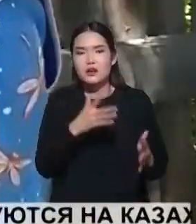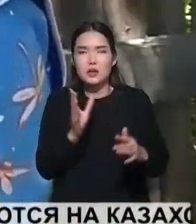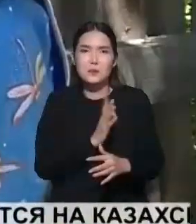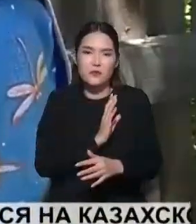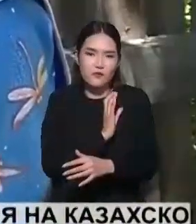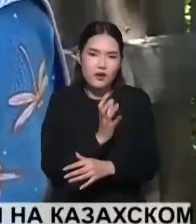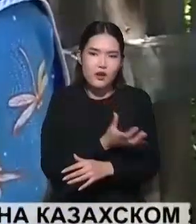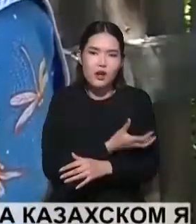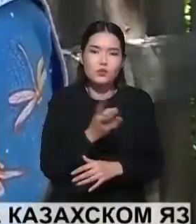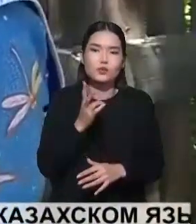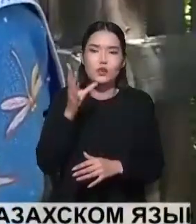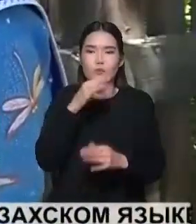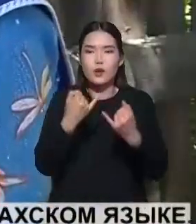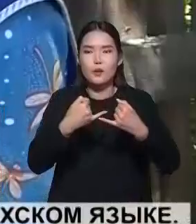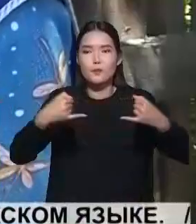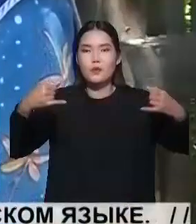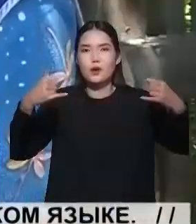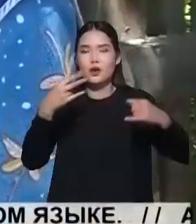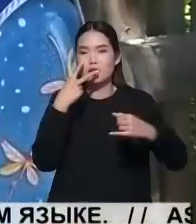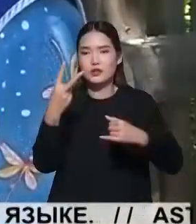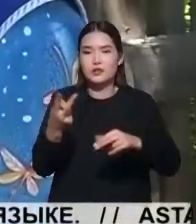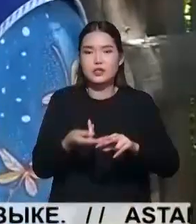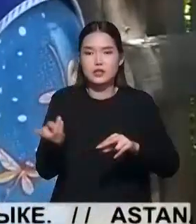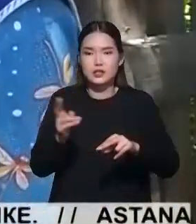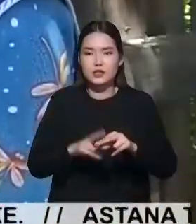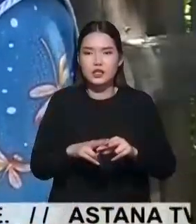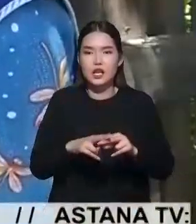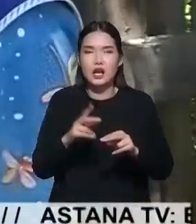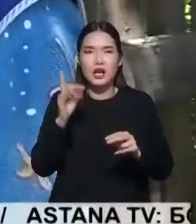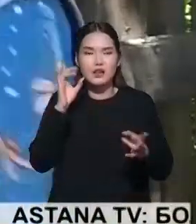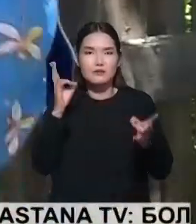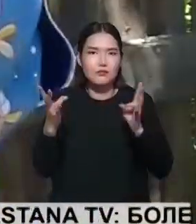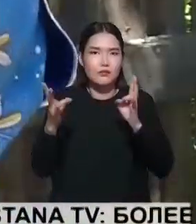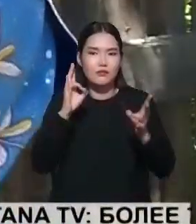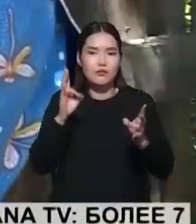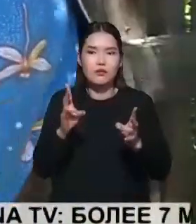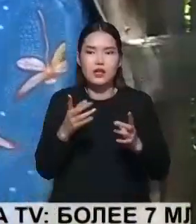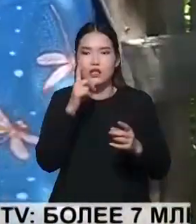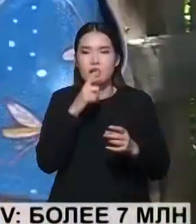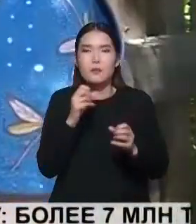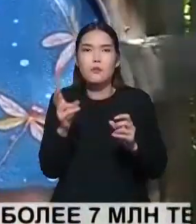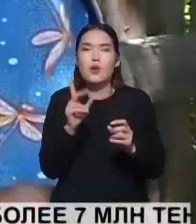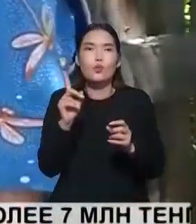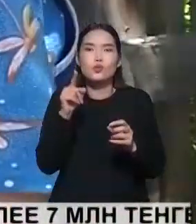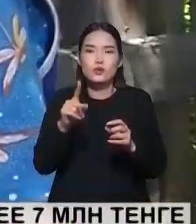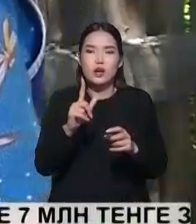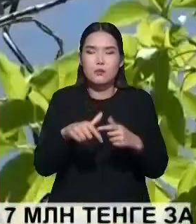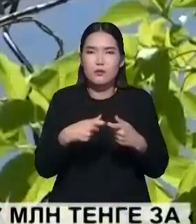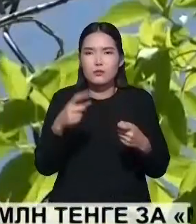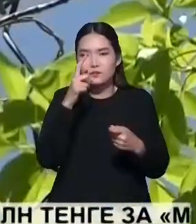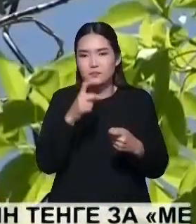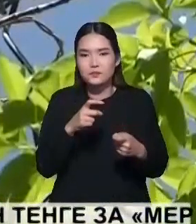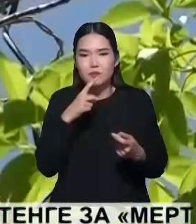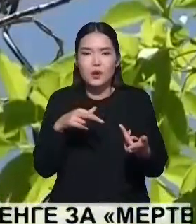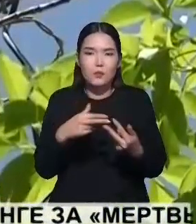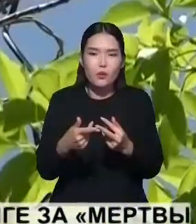тут что-то. Провода, вот видите, там как намотаны? Он искрит весь. Там не понять, как оно, что вот так. Никто ничего не